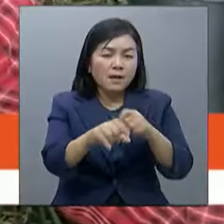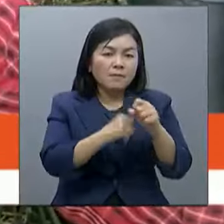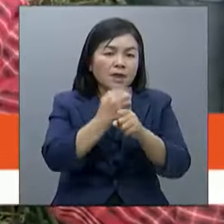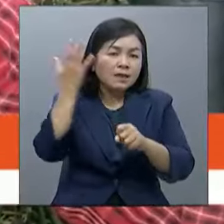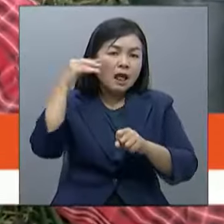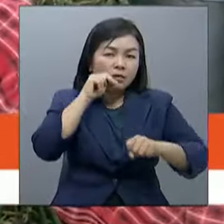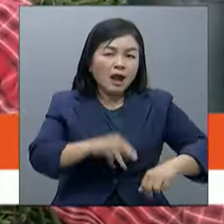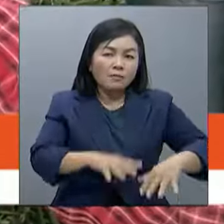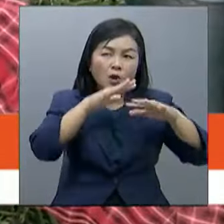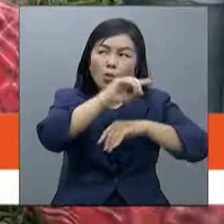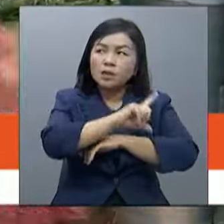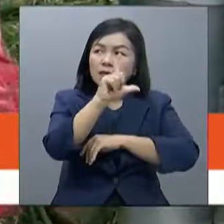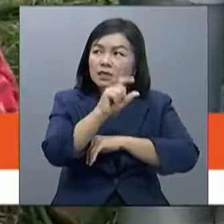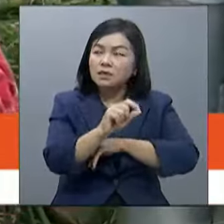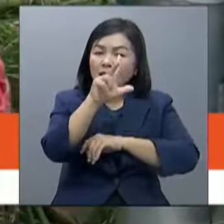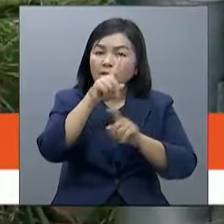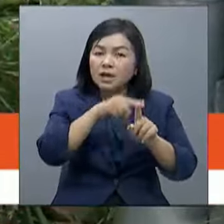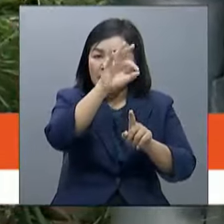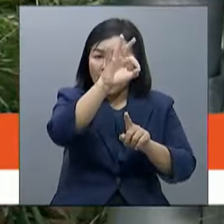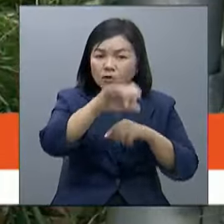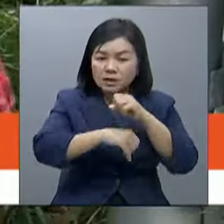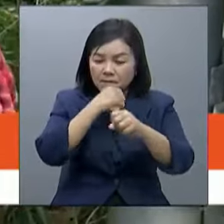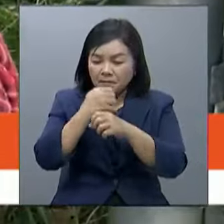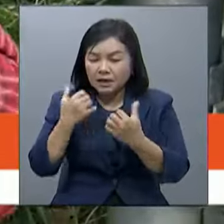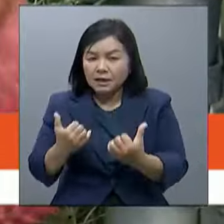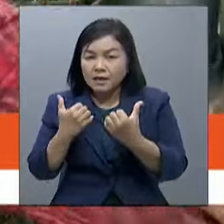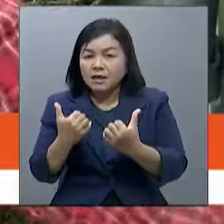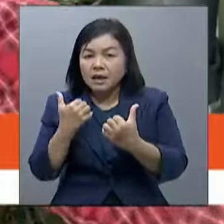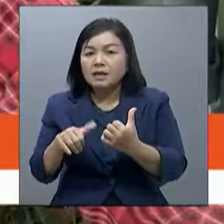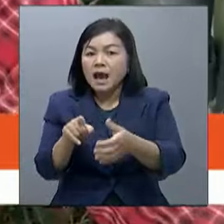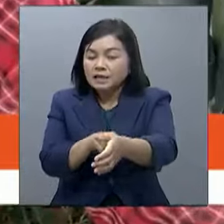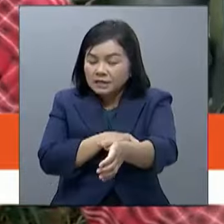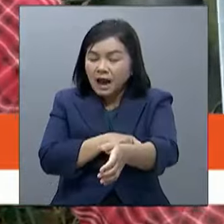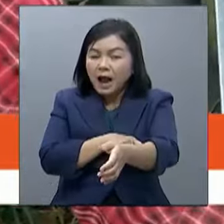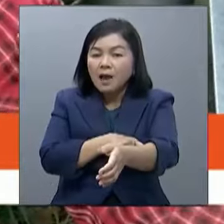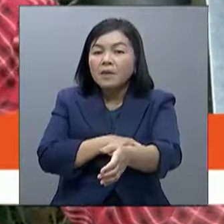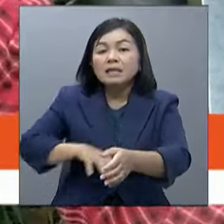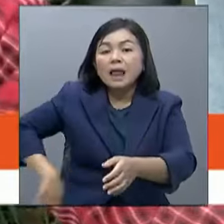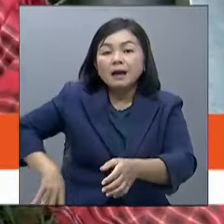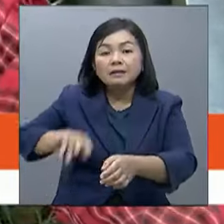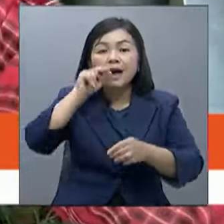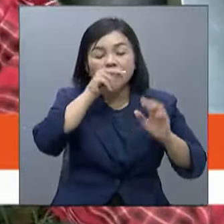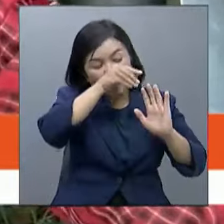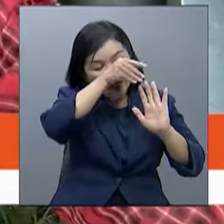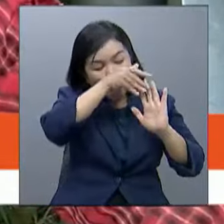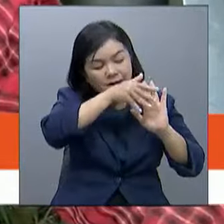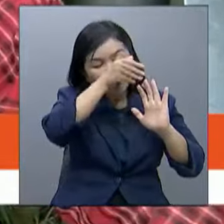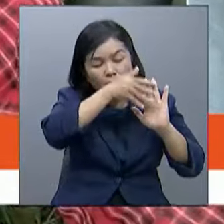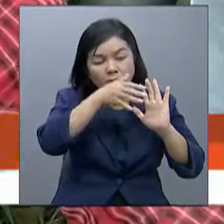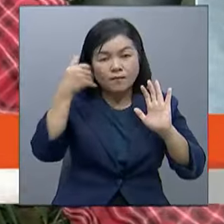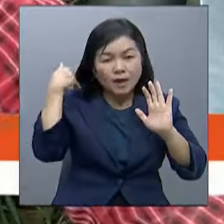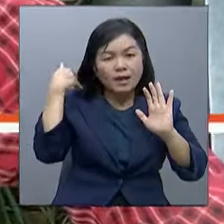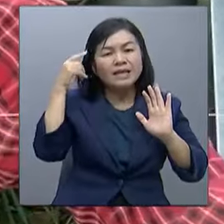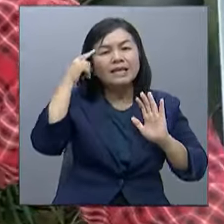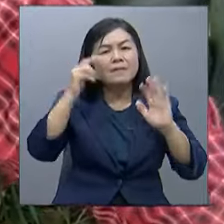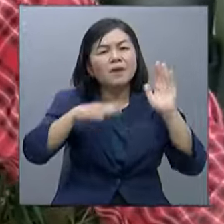ท่วม 23กันยายนครับปีนี้ปีนี้ล่าหนล่าหน่อยแต่ดูจากน้ำแล้วถือว่าเยอะเท่าปีที่แล้วมั้ย